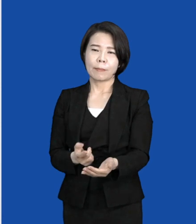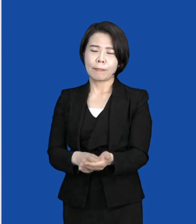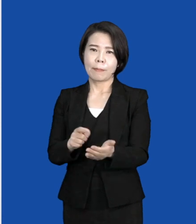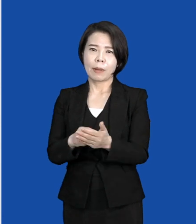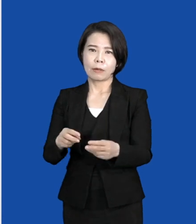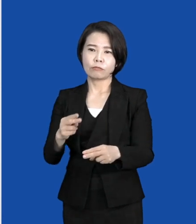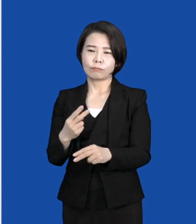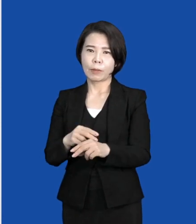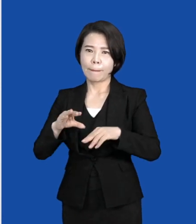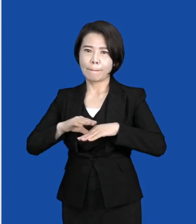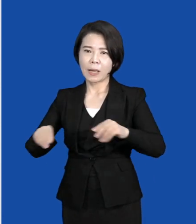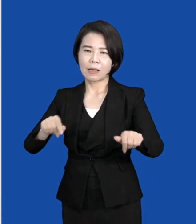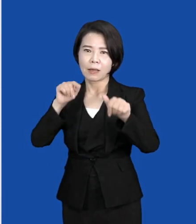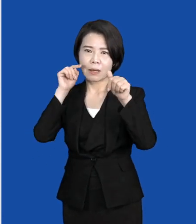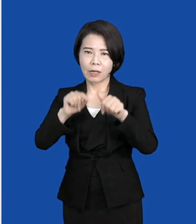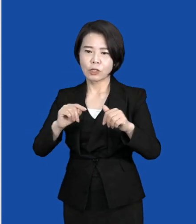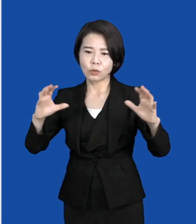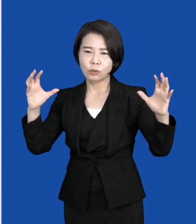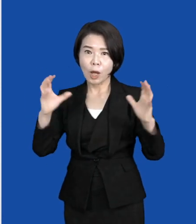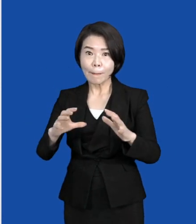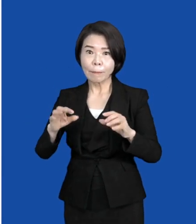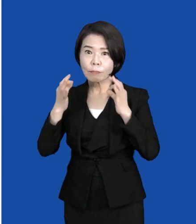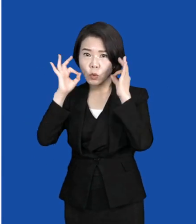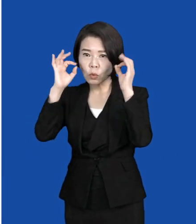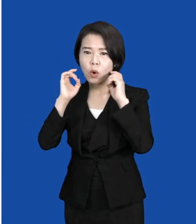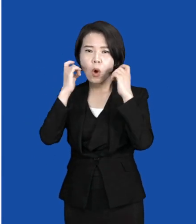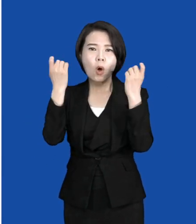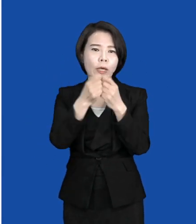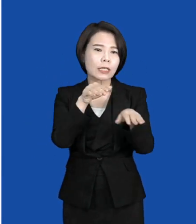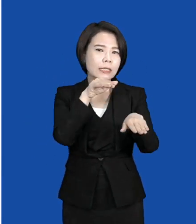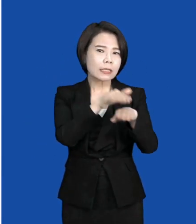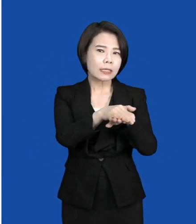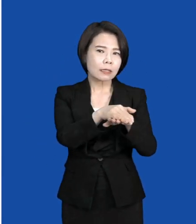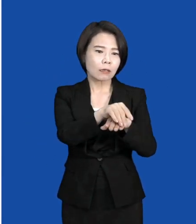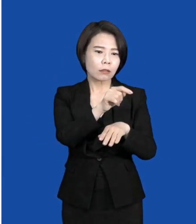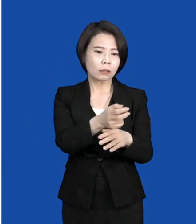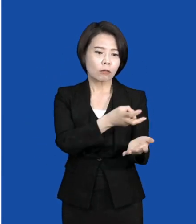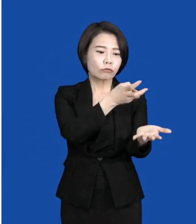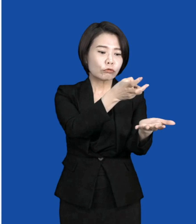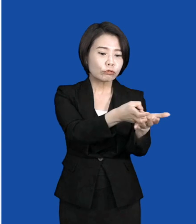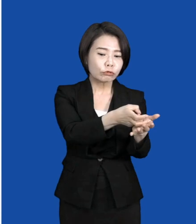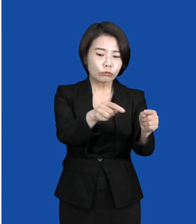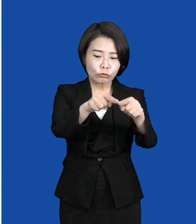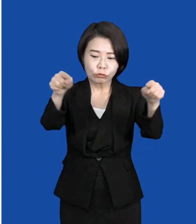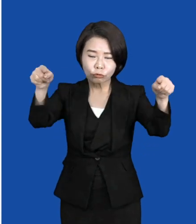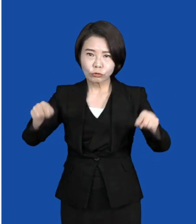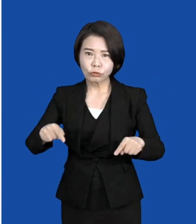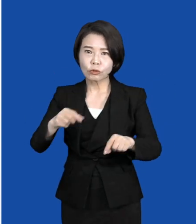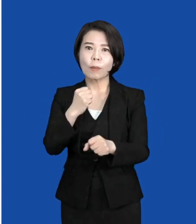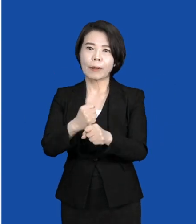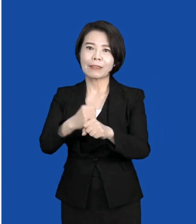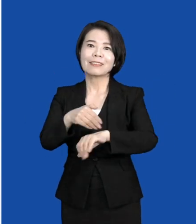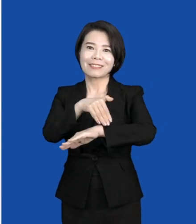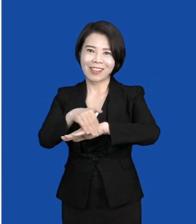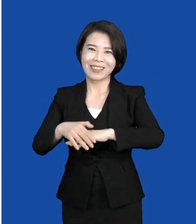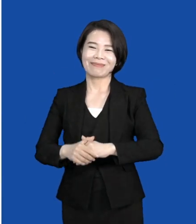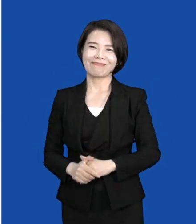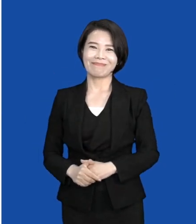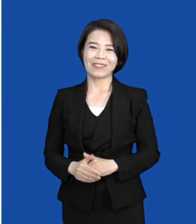조치가 가능하도록 협업체계를 구축하고 개인형 이동장치 주차 구획을 확보해 나갈